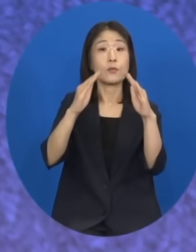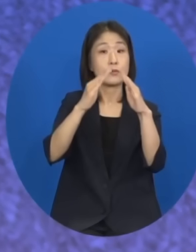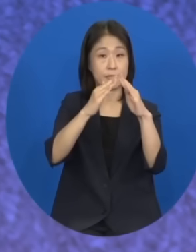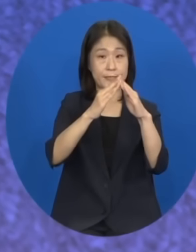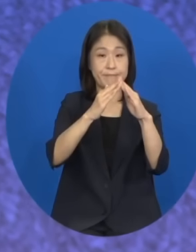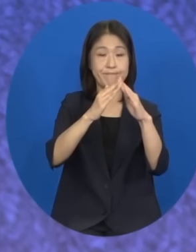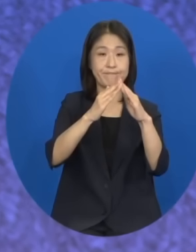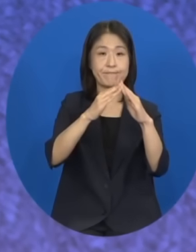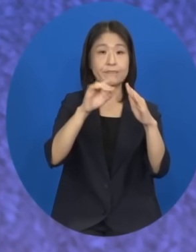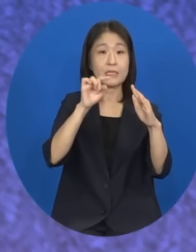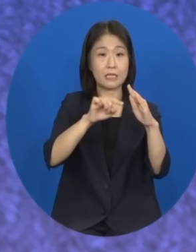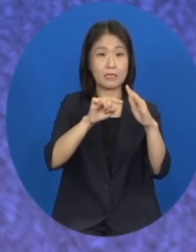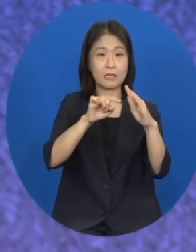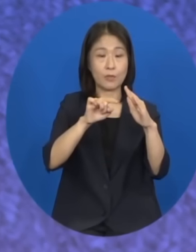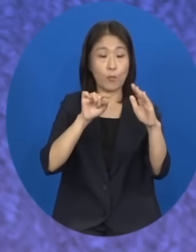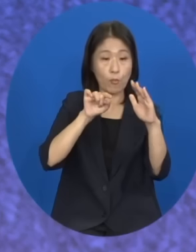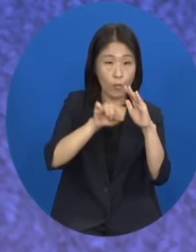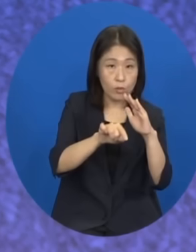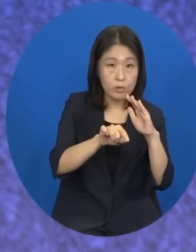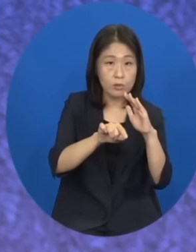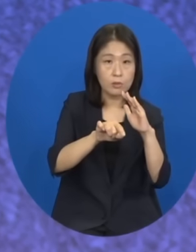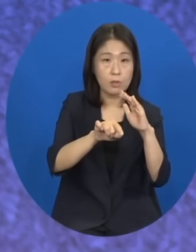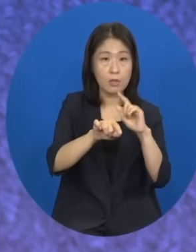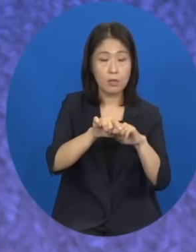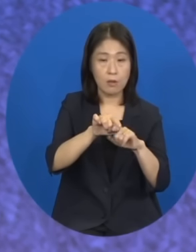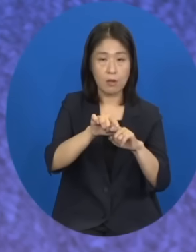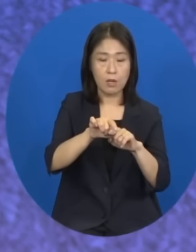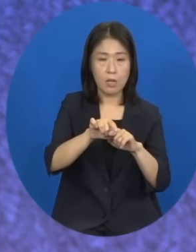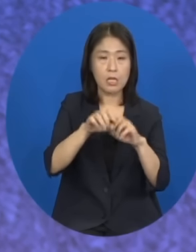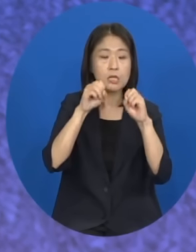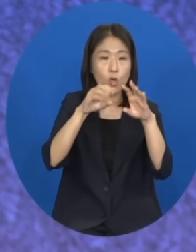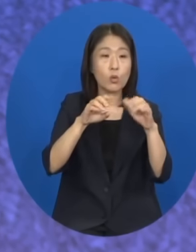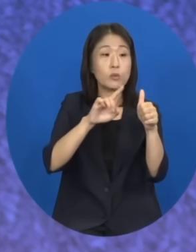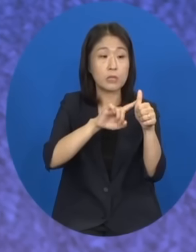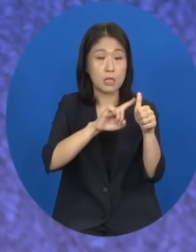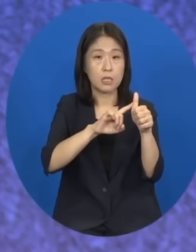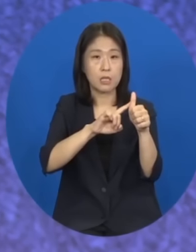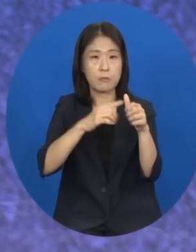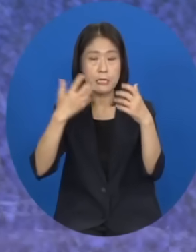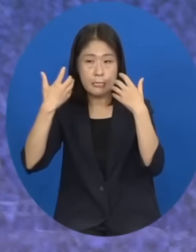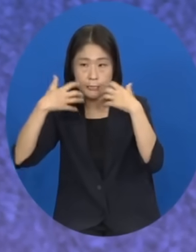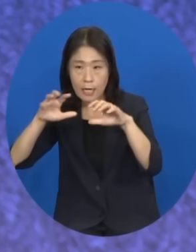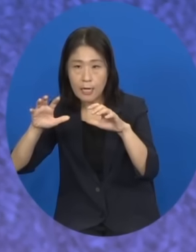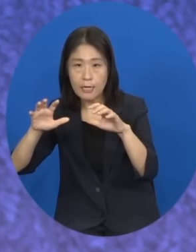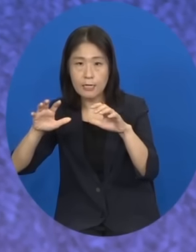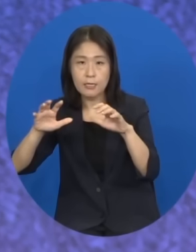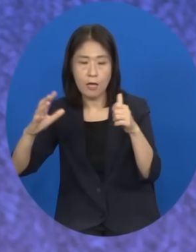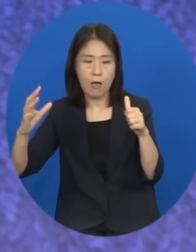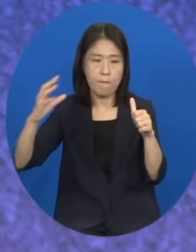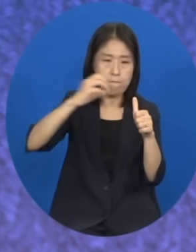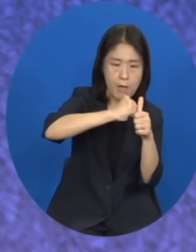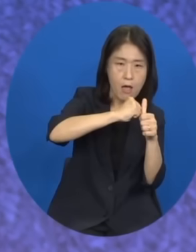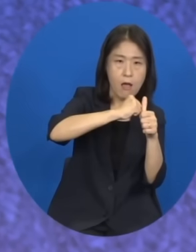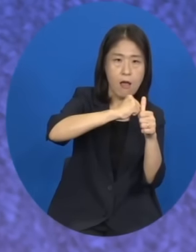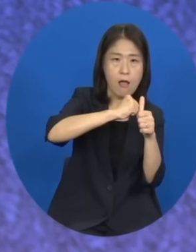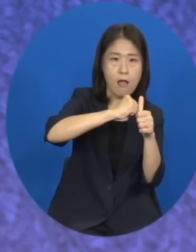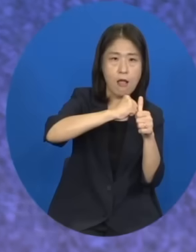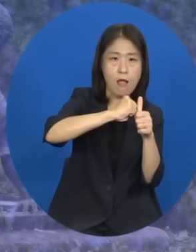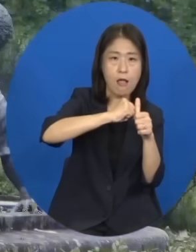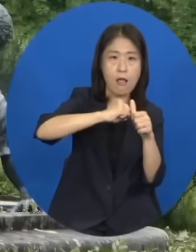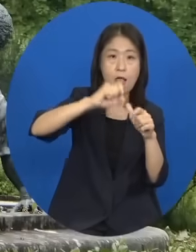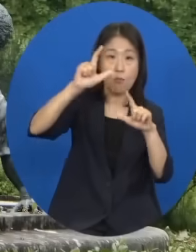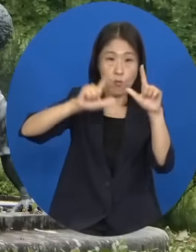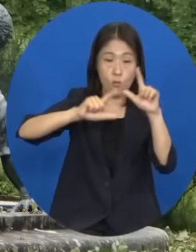한 가운데 사자에게 리빙스턴이 어깨가 물리는 장면이 동상으로